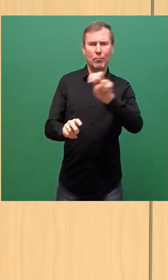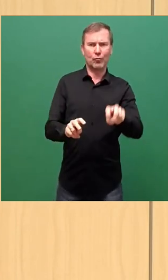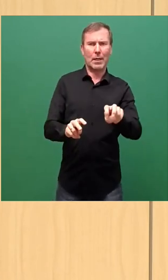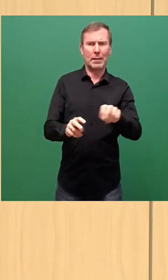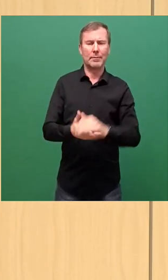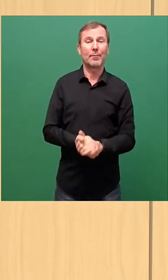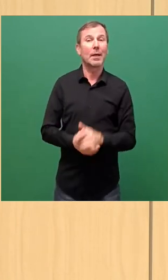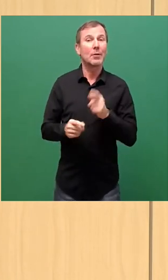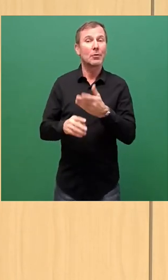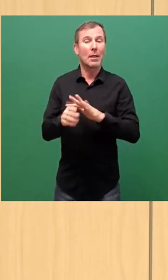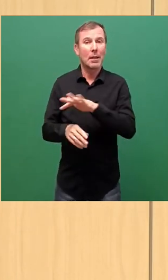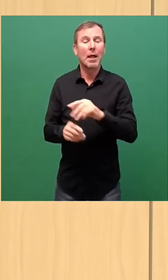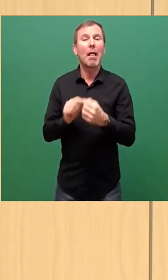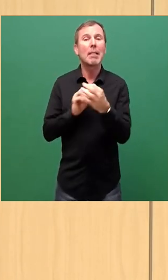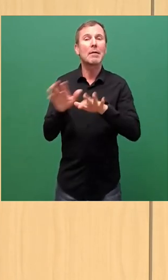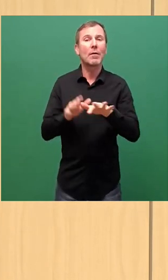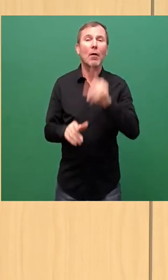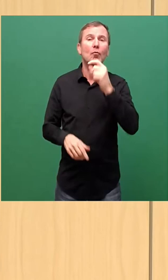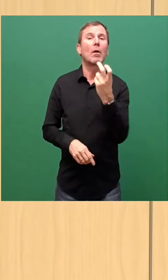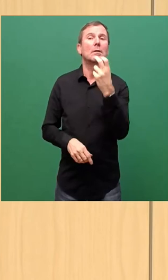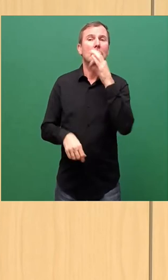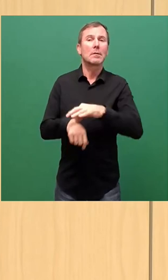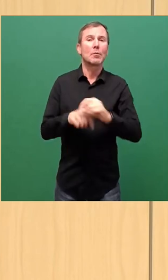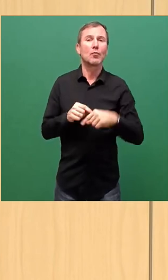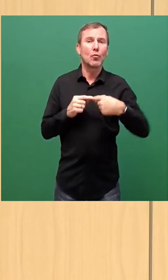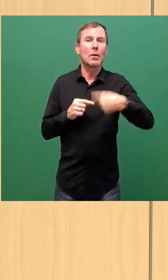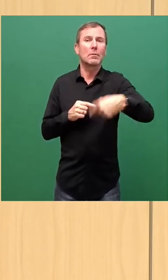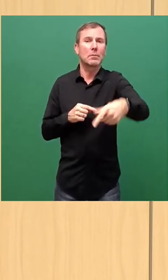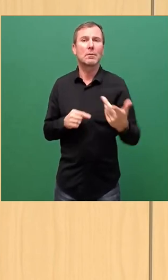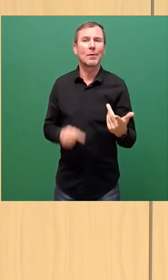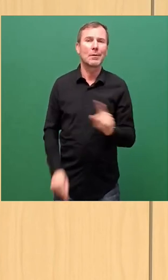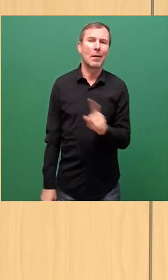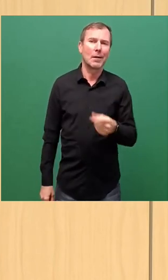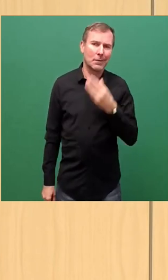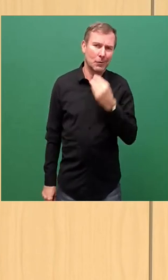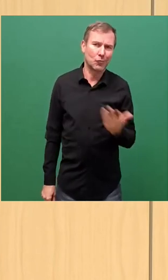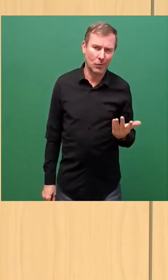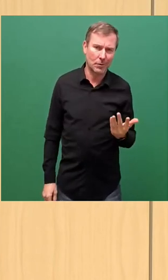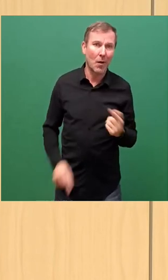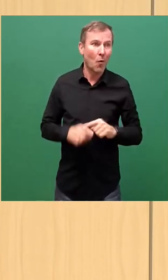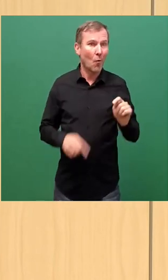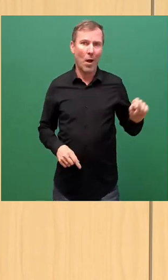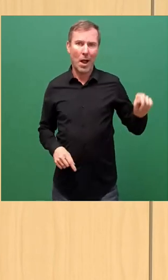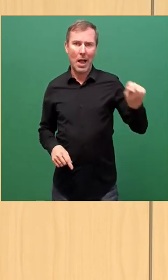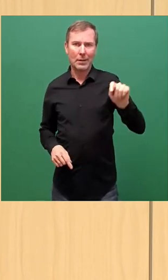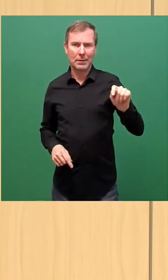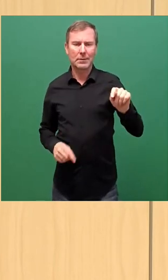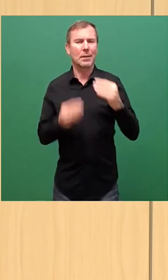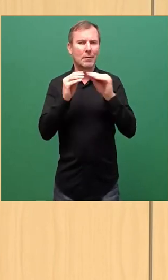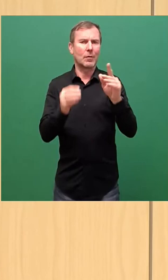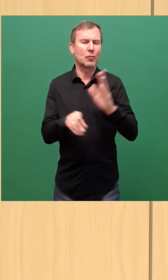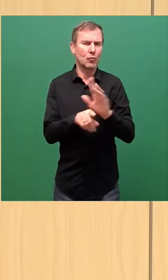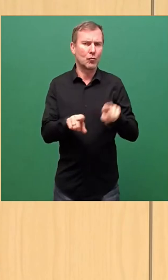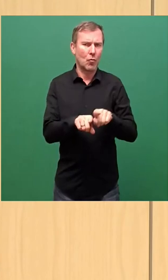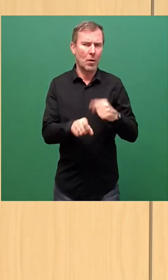eben Linienverkehr nur um 20 Minuten Takt. Das ist nicht sonderlich attraktiv. Wir haben an verschiedenen Stellen, und diese Informationen haben wir Ihnen zugearbeitet,